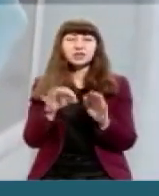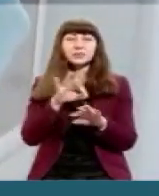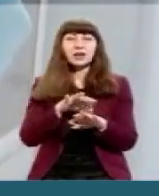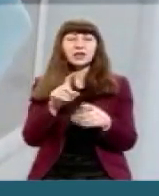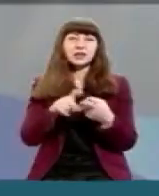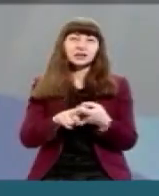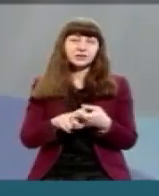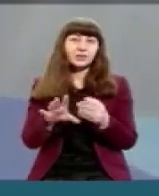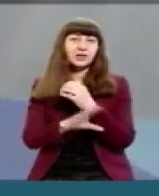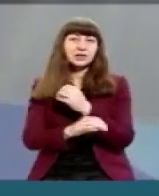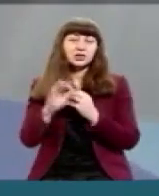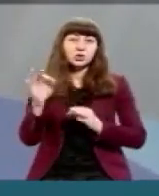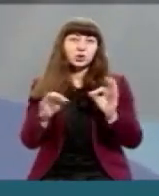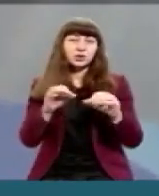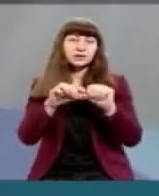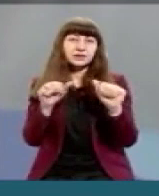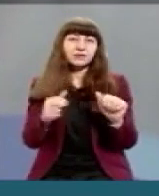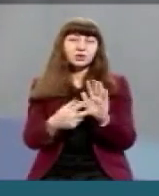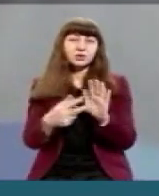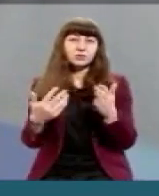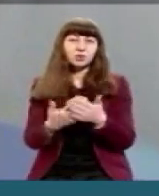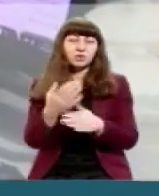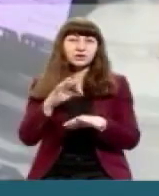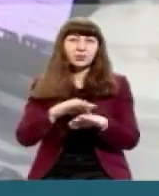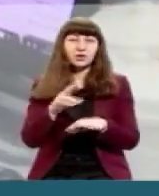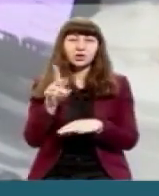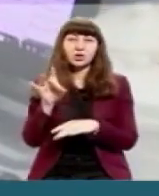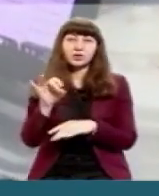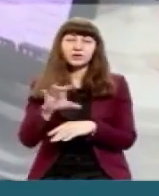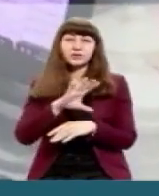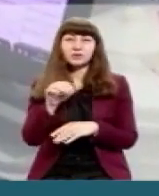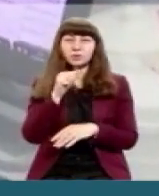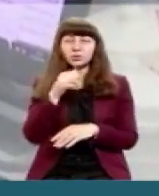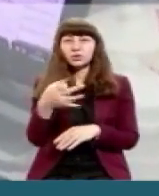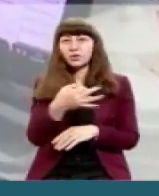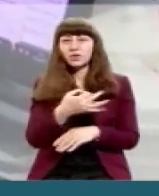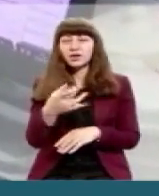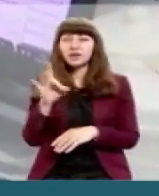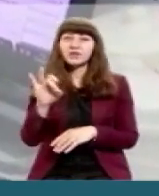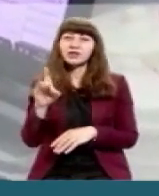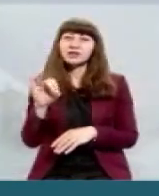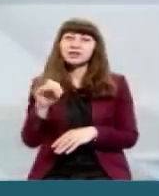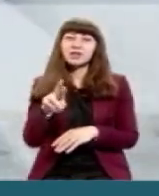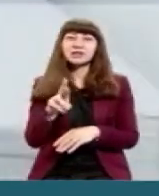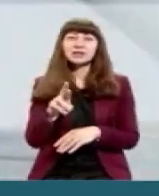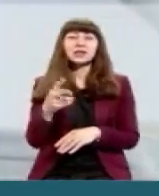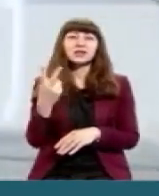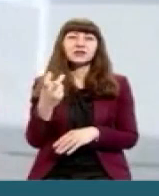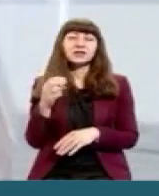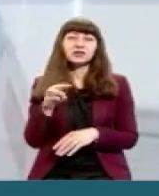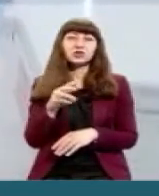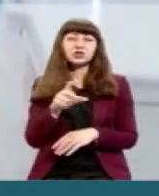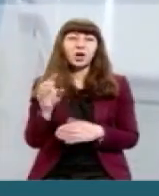За последние сутки в регионе зарегистрировано 8 новых случаев. Всего в Кустанайской области ревакцинировано около 200 тысяч человек.